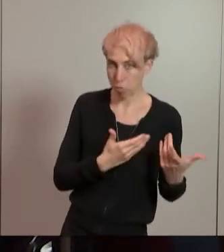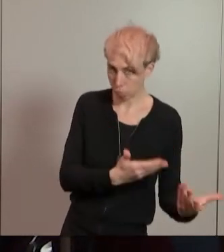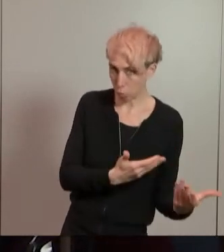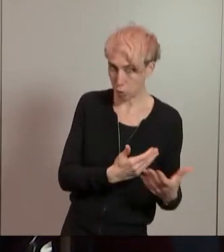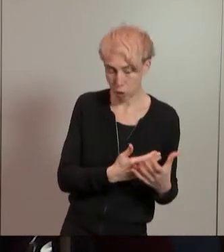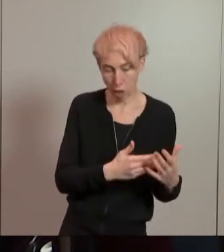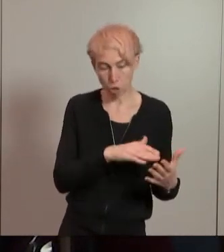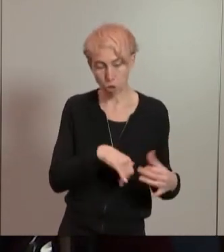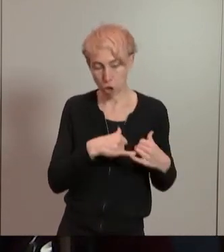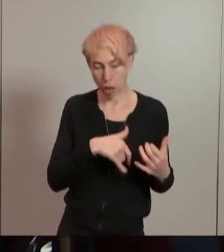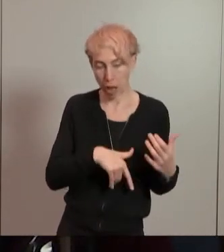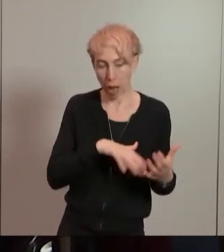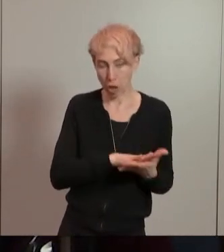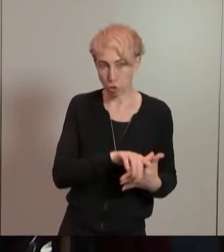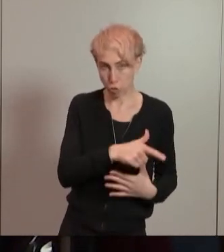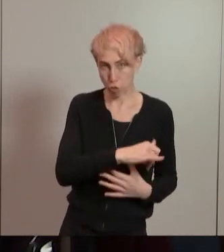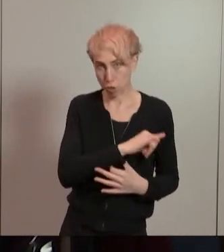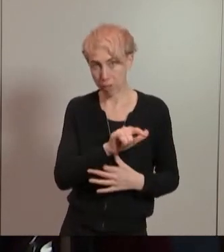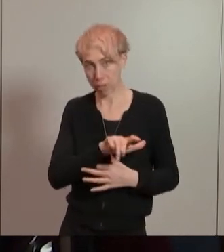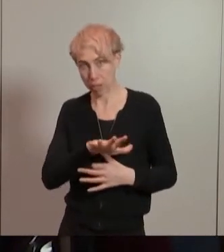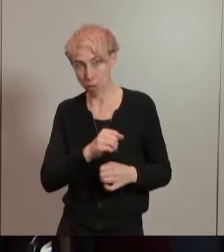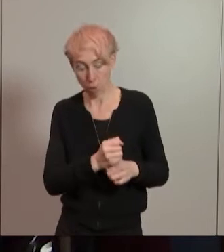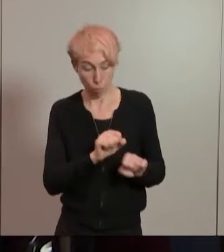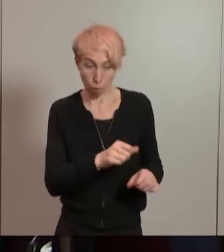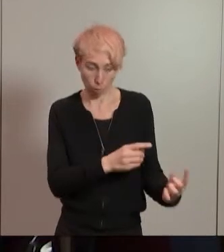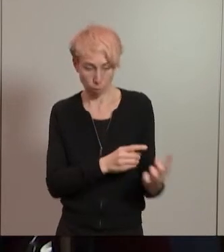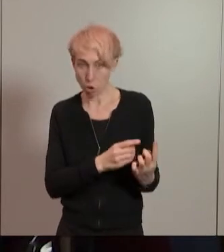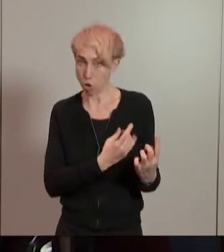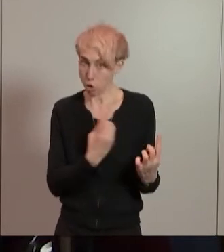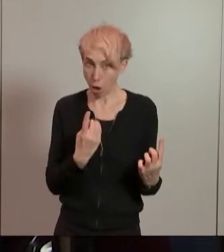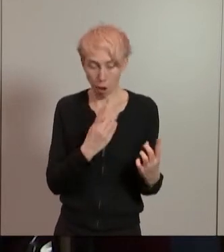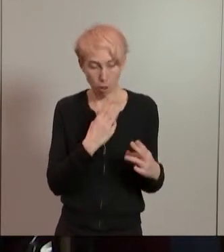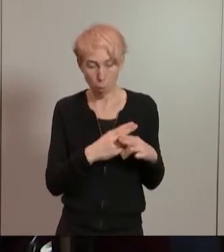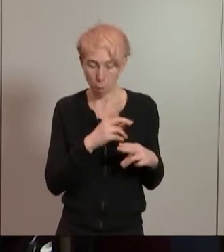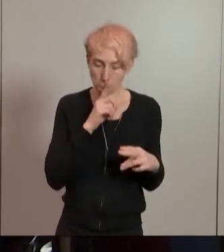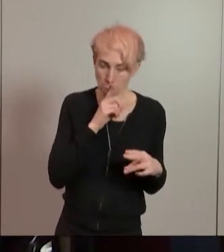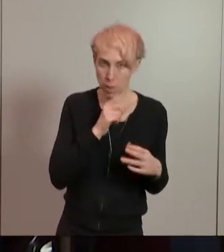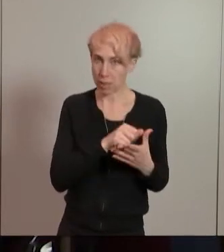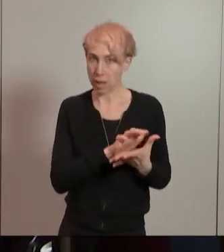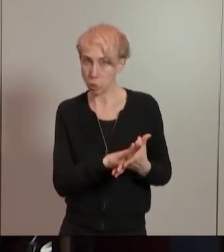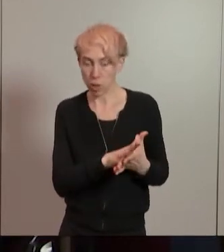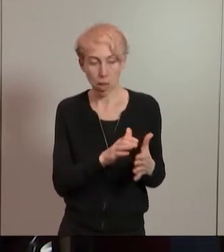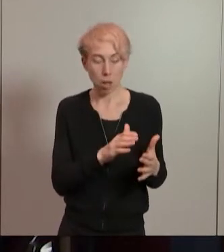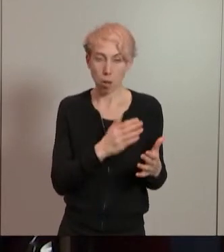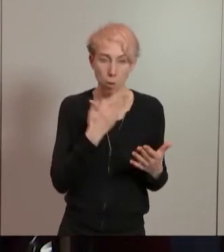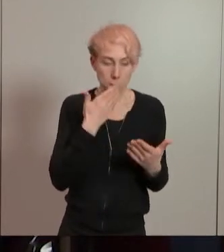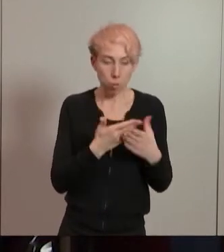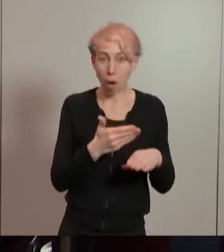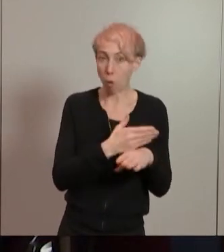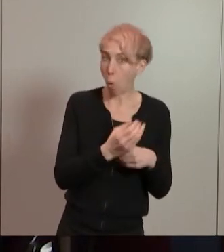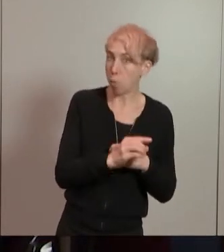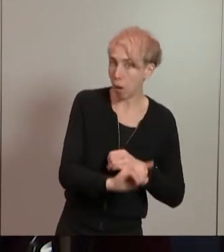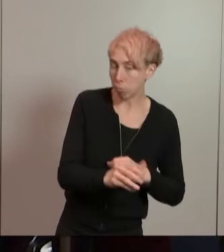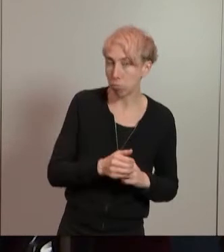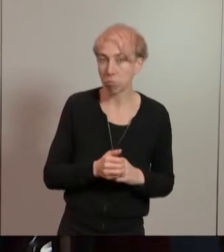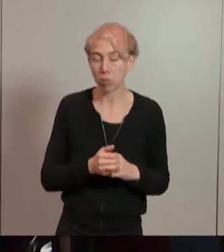12 à 25 ans. Les jeunes peuvent venir seuls, de manière anonyme et gratuite, avec ou sans rendez-vous. La